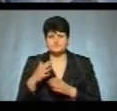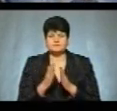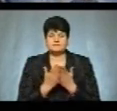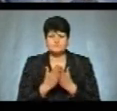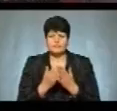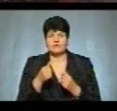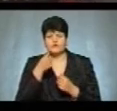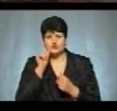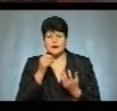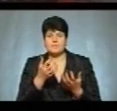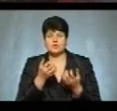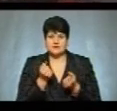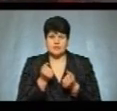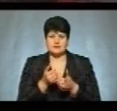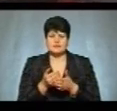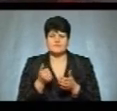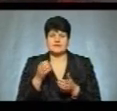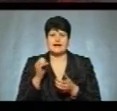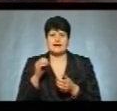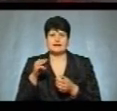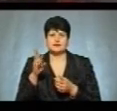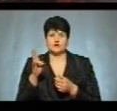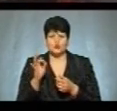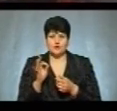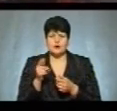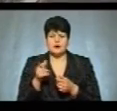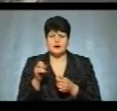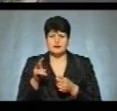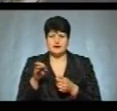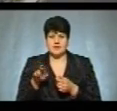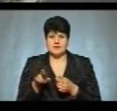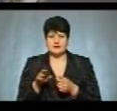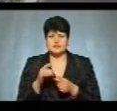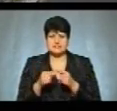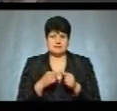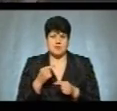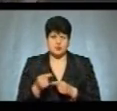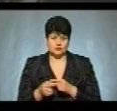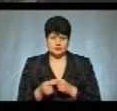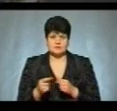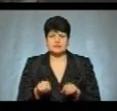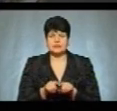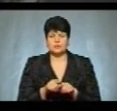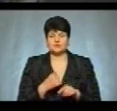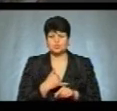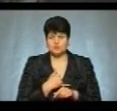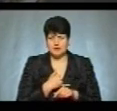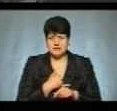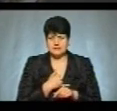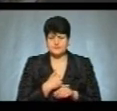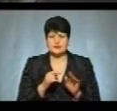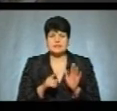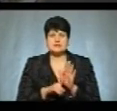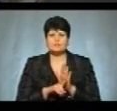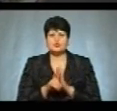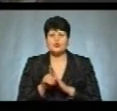ми отримали від етногалереї «Спадок» родини Демкури. Також у нас започаткований